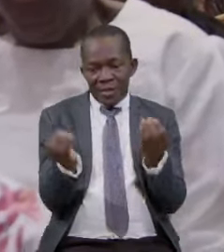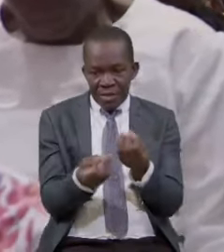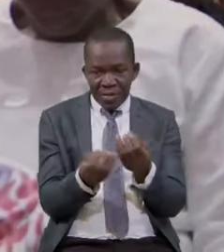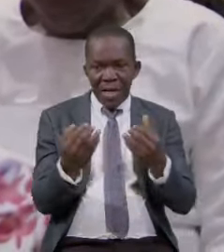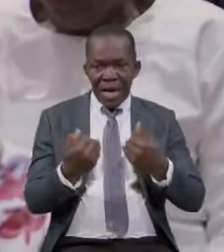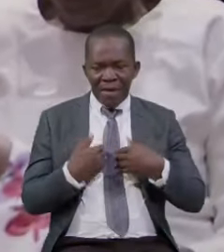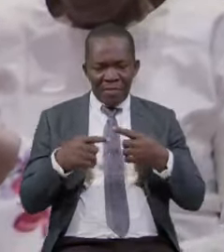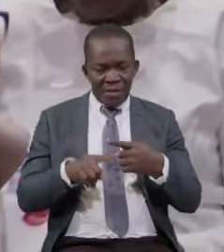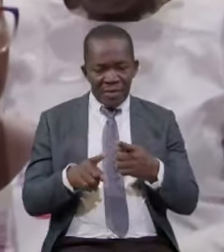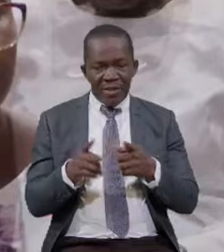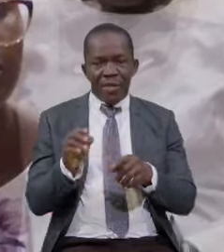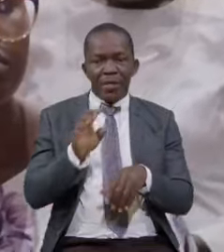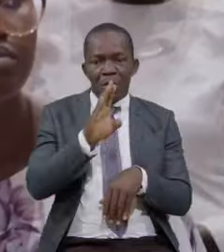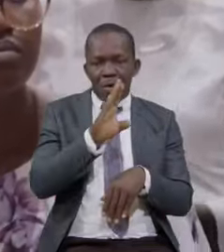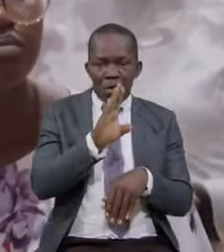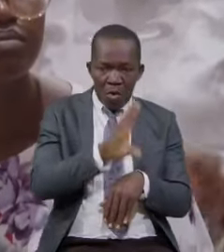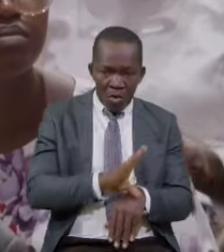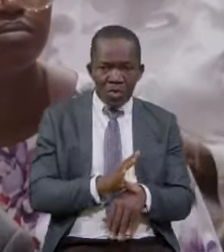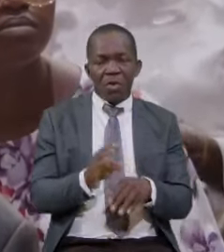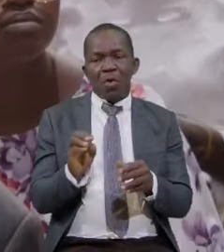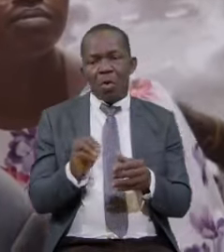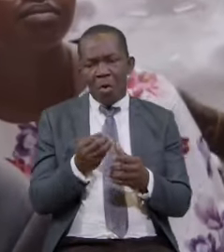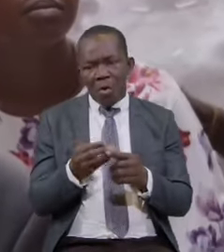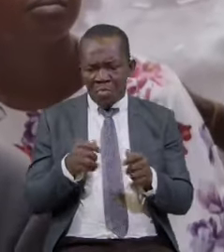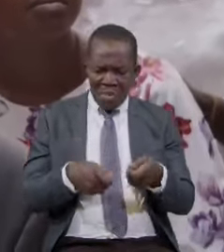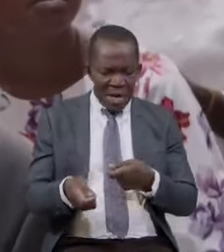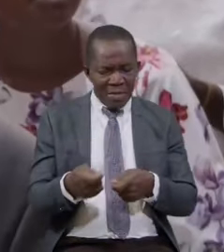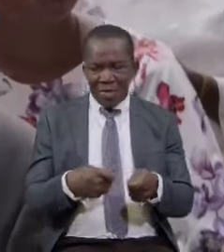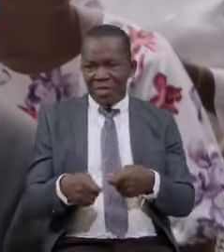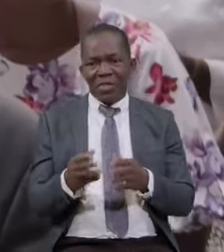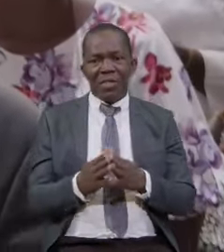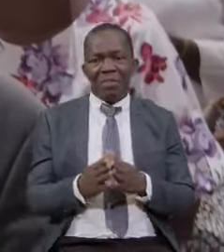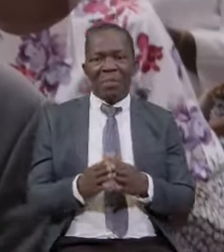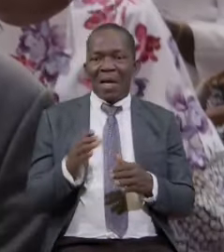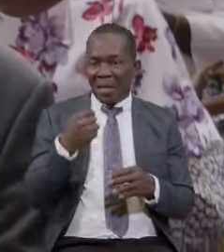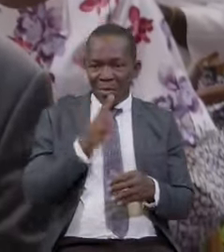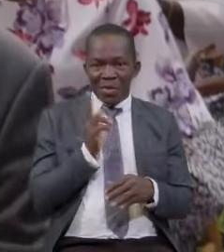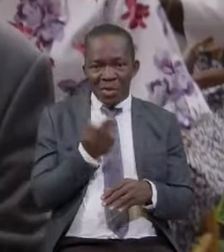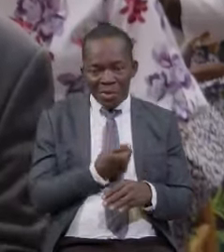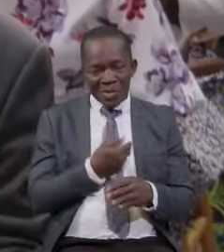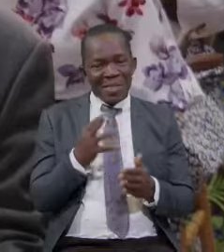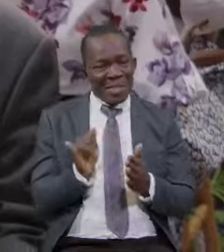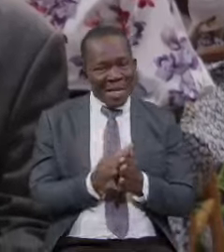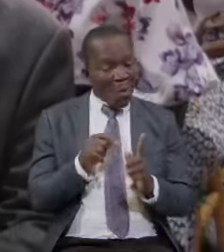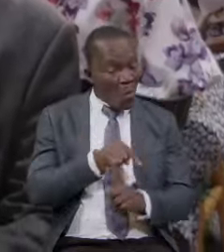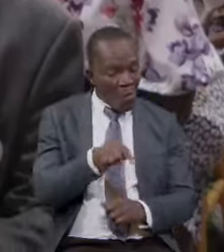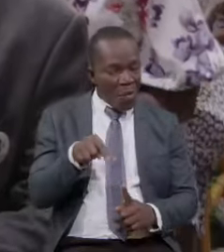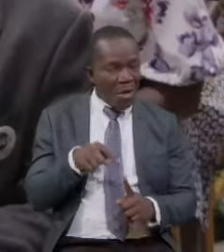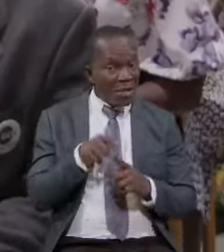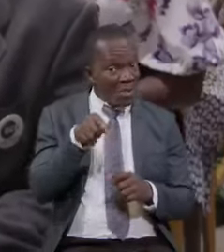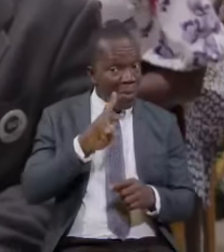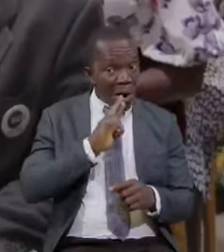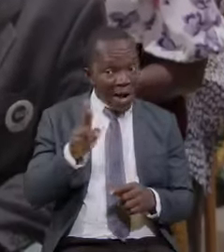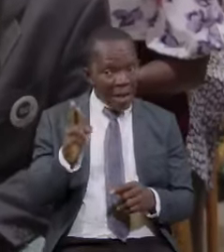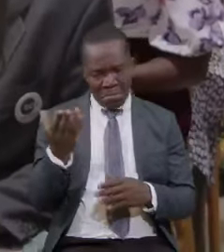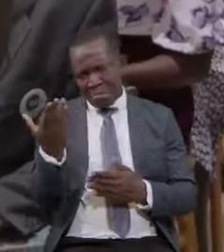ils ont leur administration et ils vous disent maintenant que tu as atteint tel âge maintenant tu